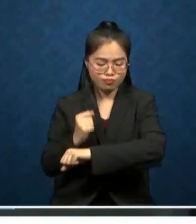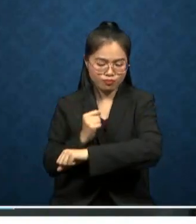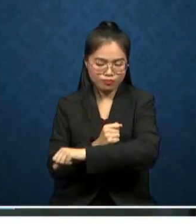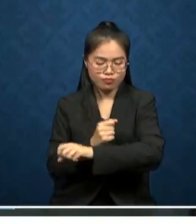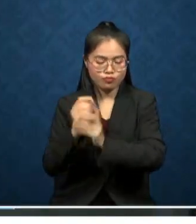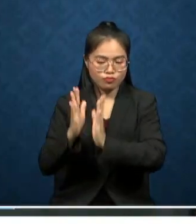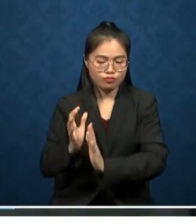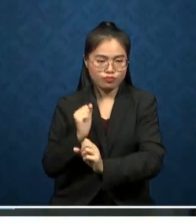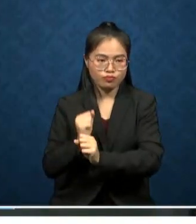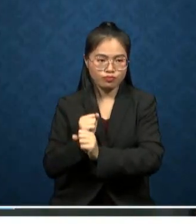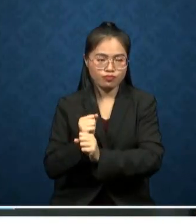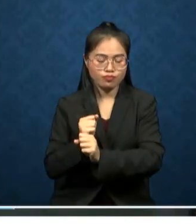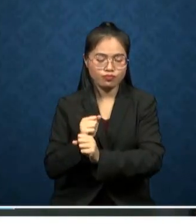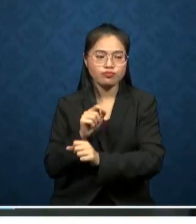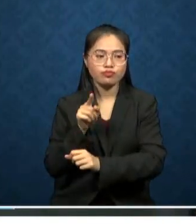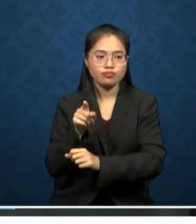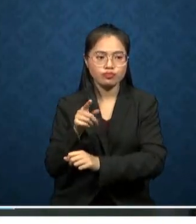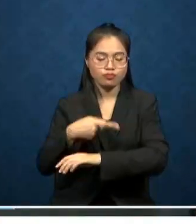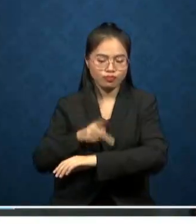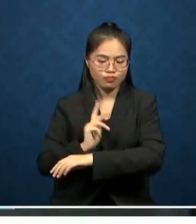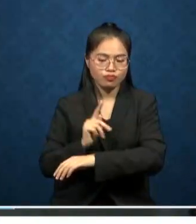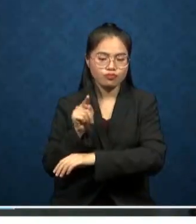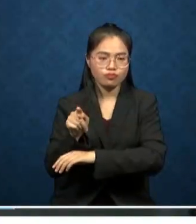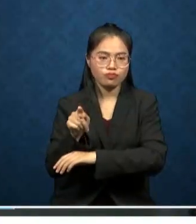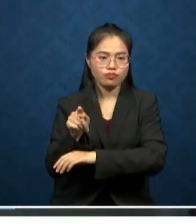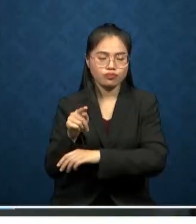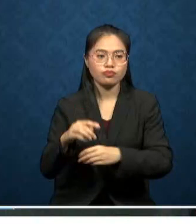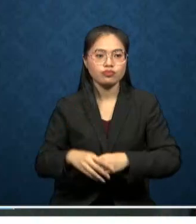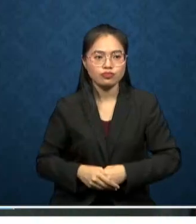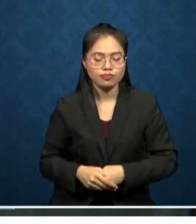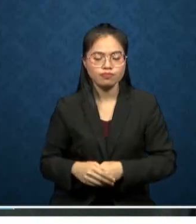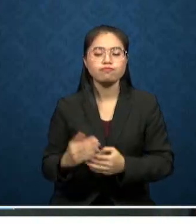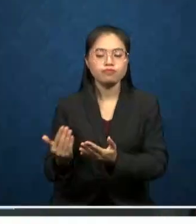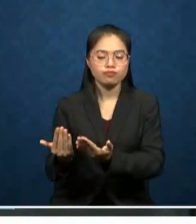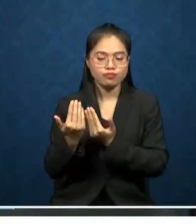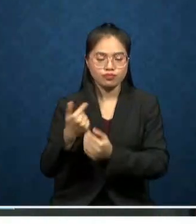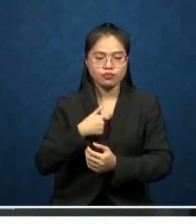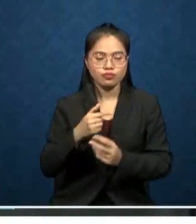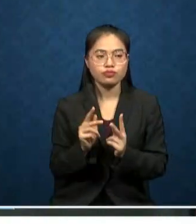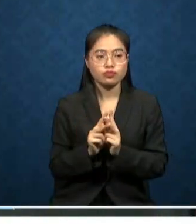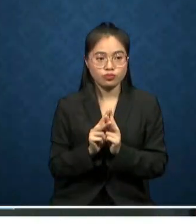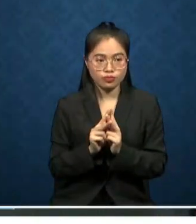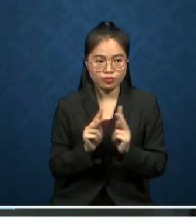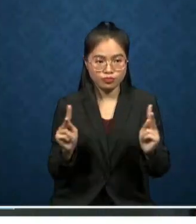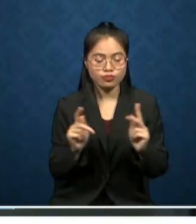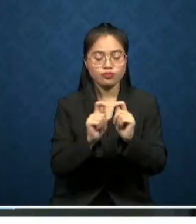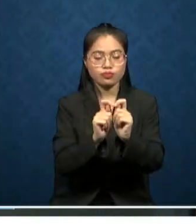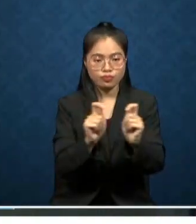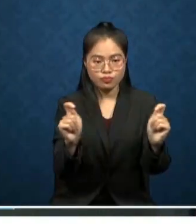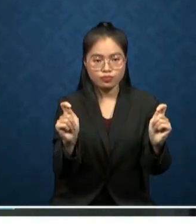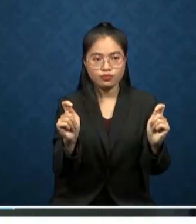ท่านพลตำรวจเอกอดุลแสงสิงห์แก้วได้มอบหมายให้คณะอนุกรรมาธิการ